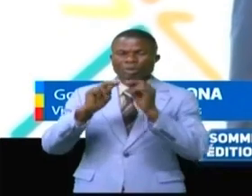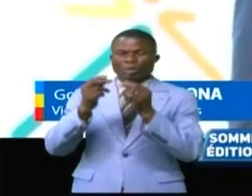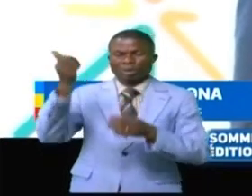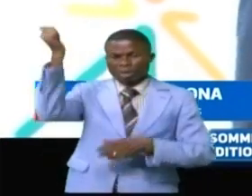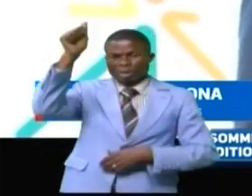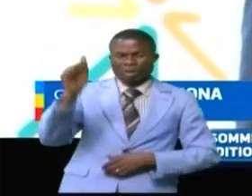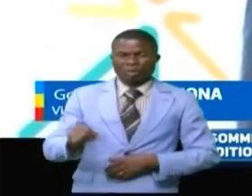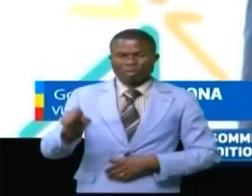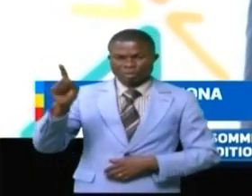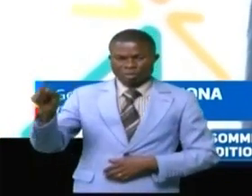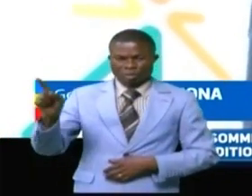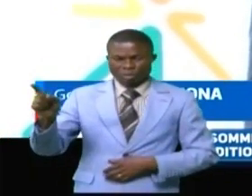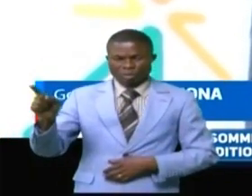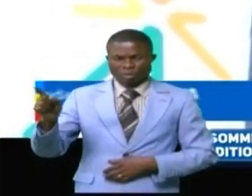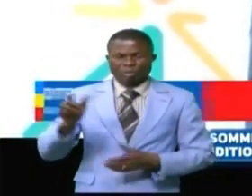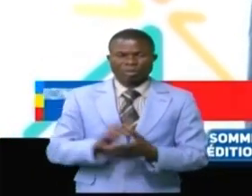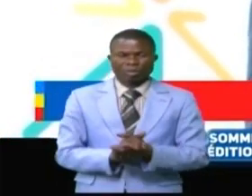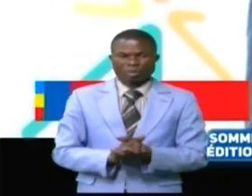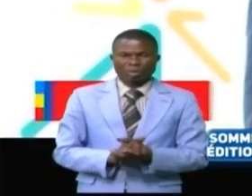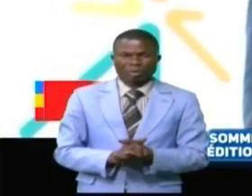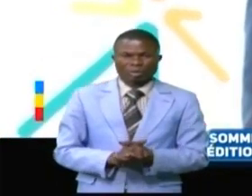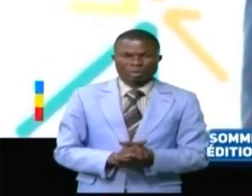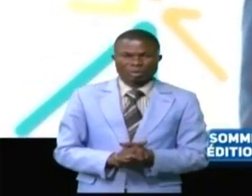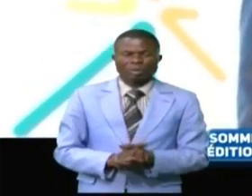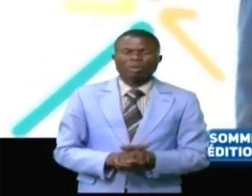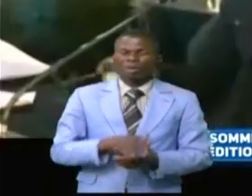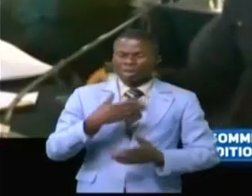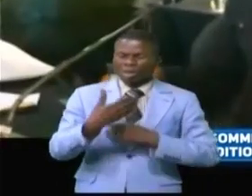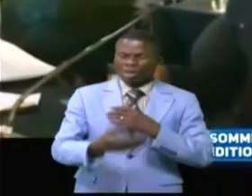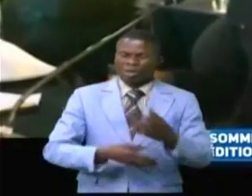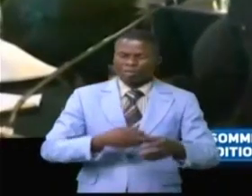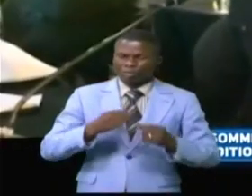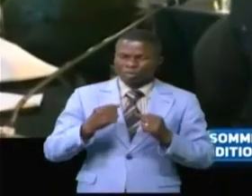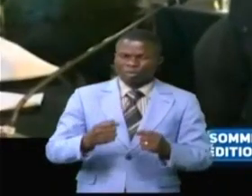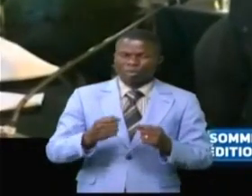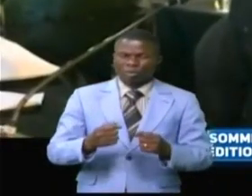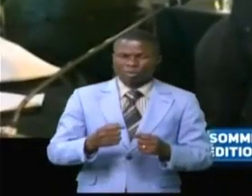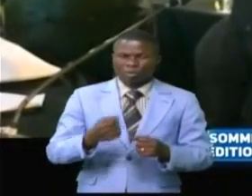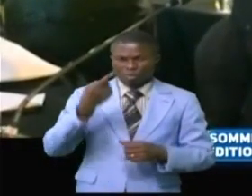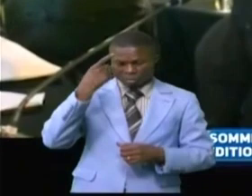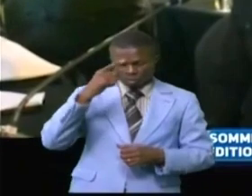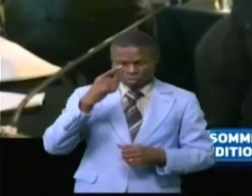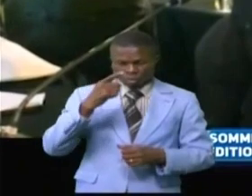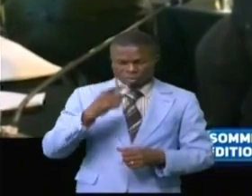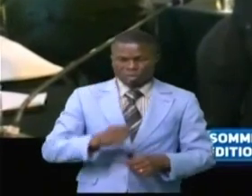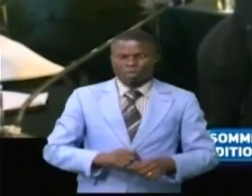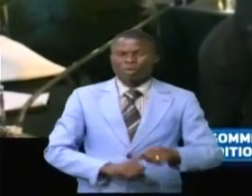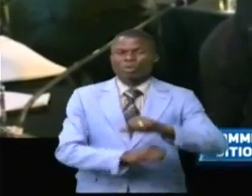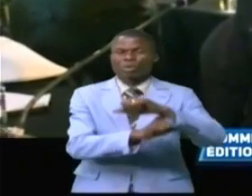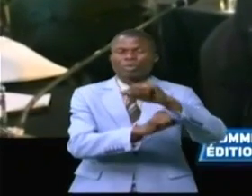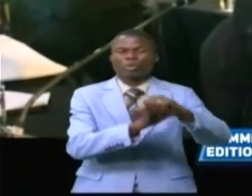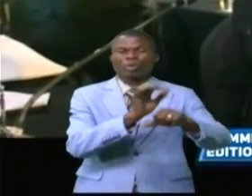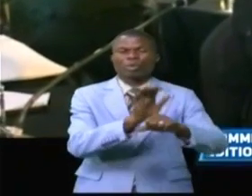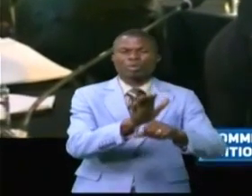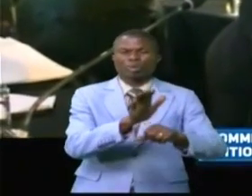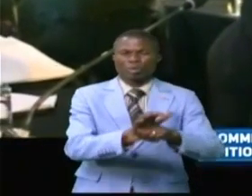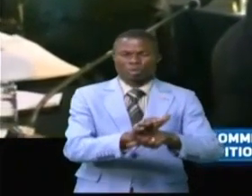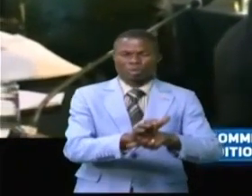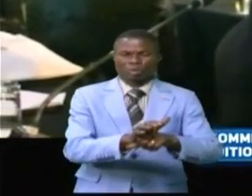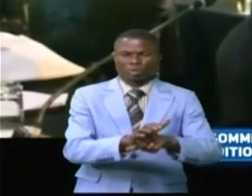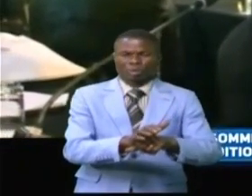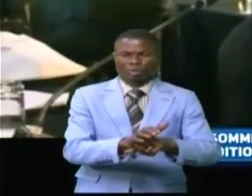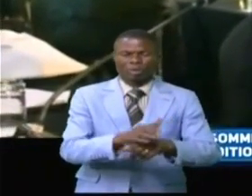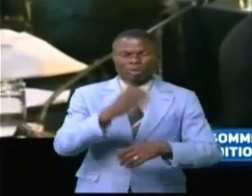attractif, sécurisant et compétitif pour mener l'activité minière en